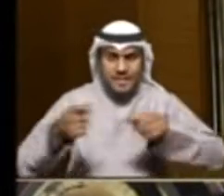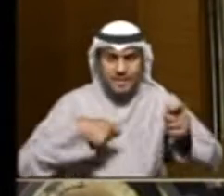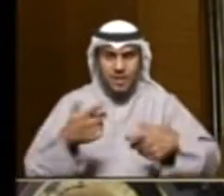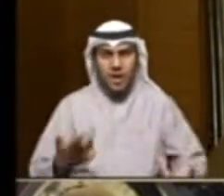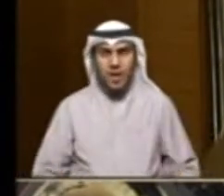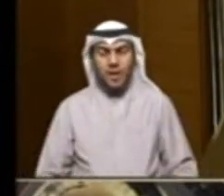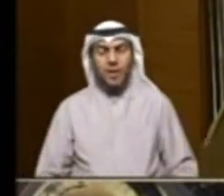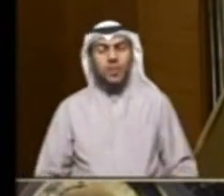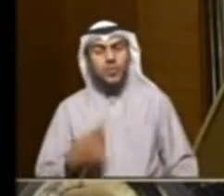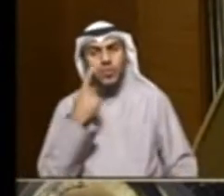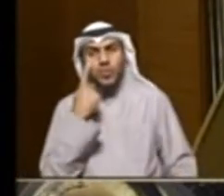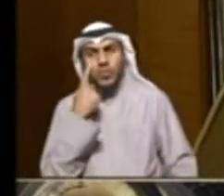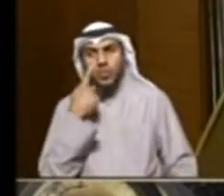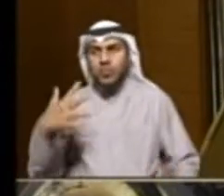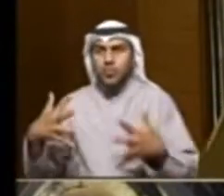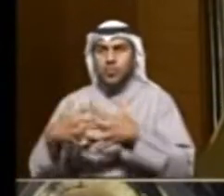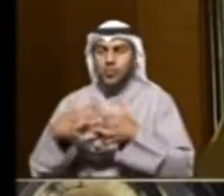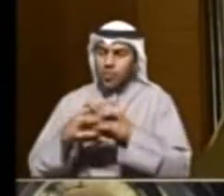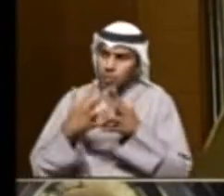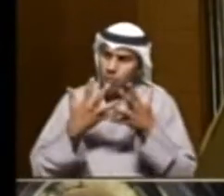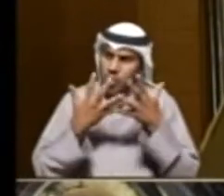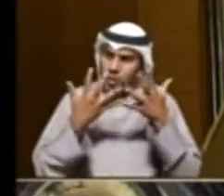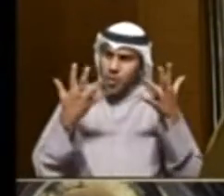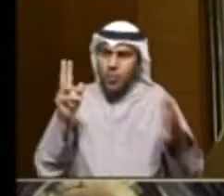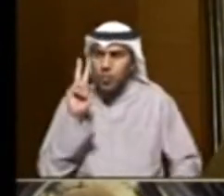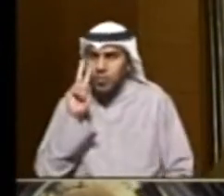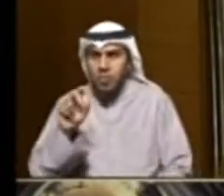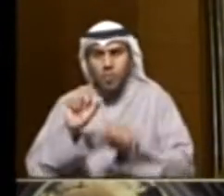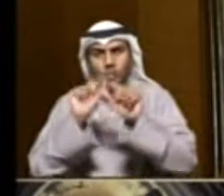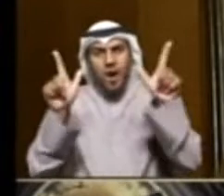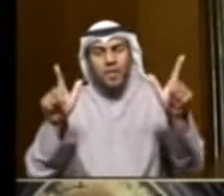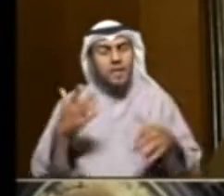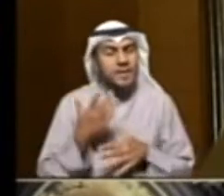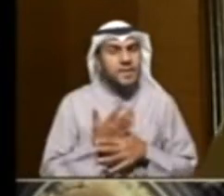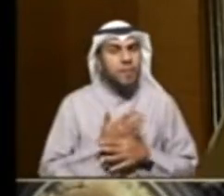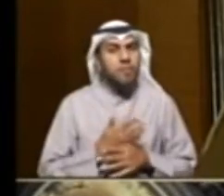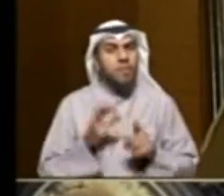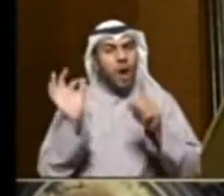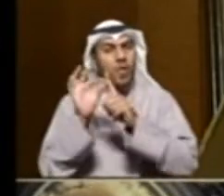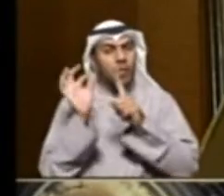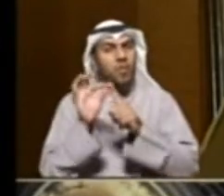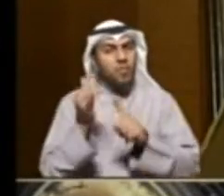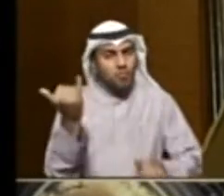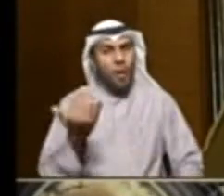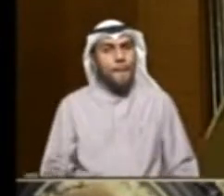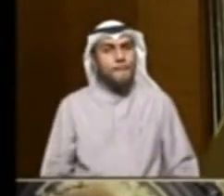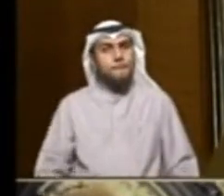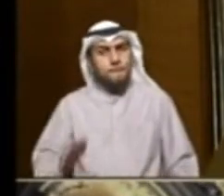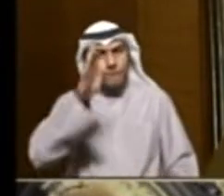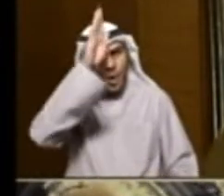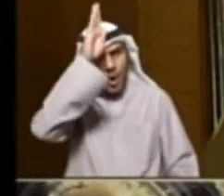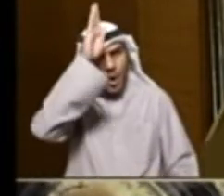الكم الكبير من الشركات يعطينا دلالة أهمية موضوع، دلالة أخرى أنه العراق